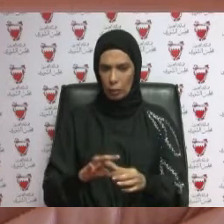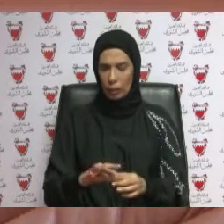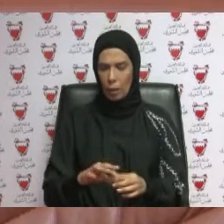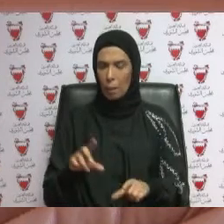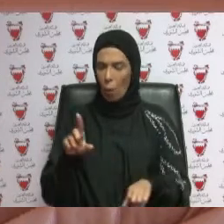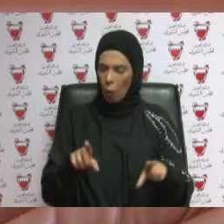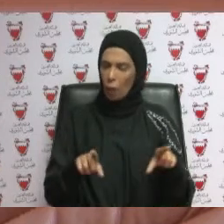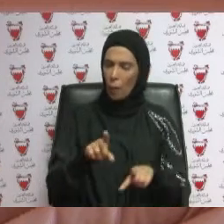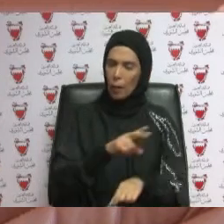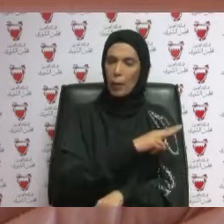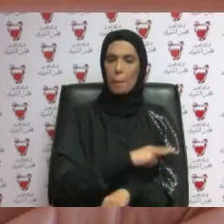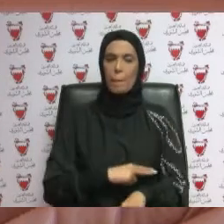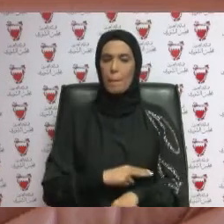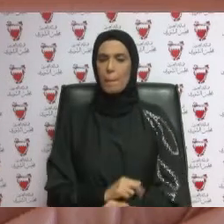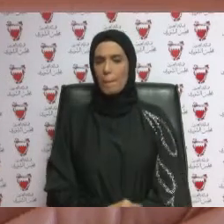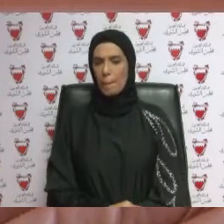الأخوات الأعضاء